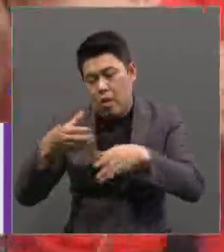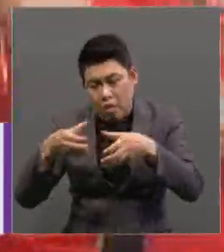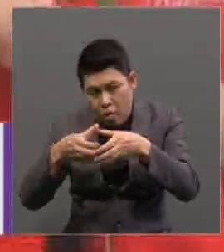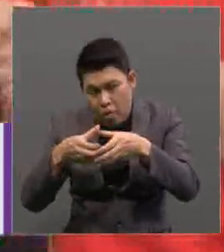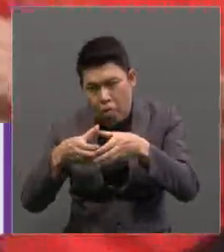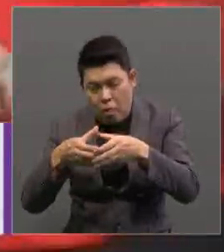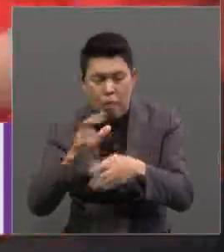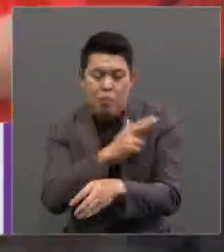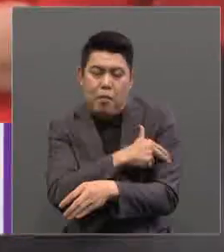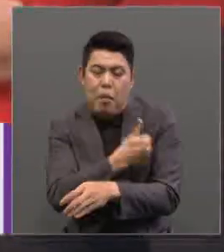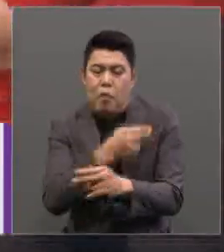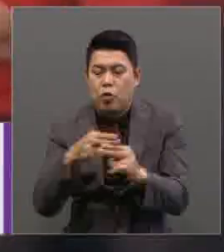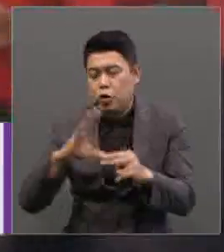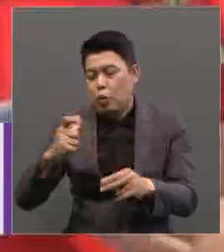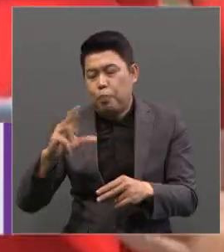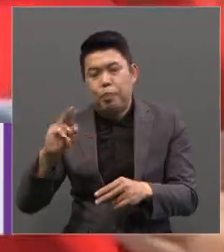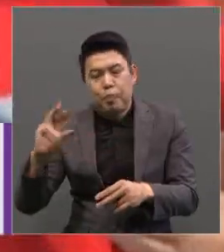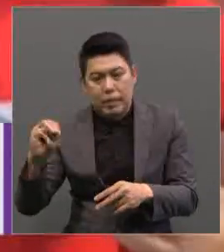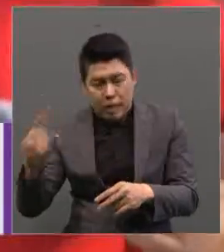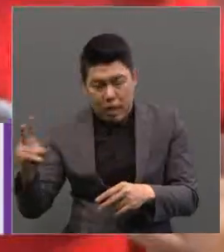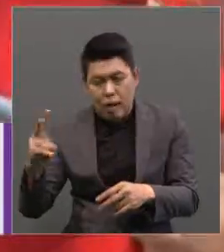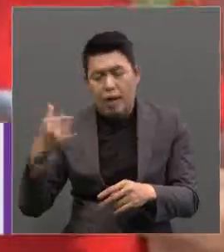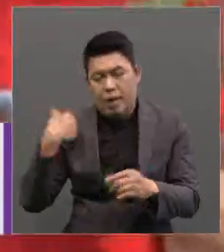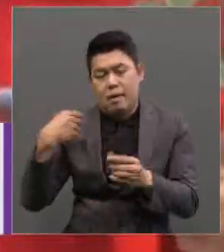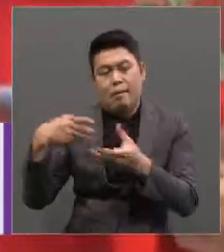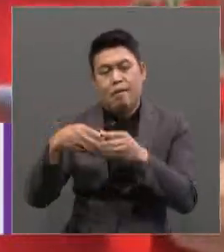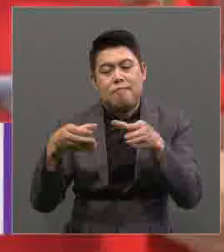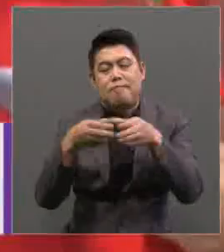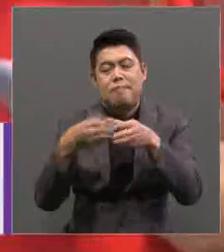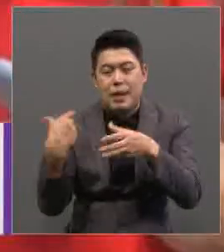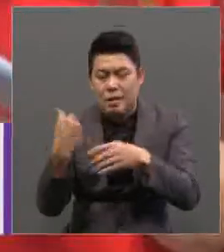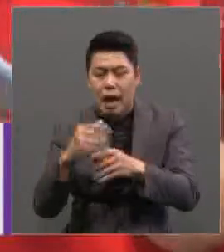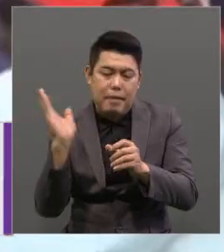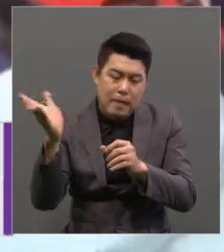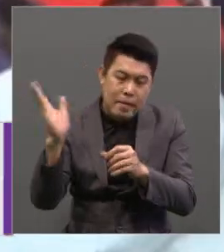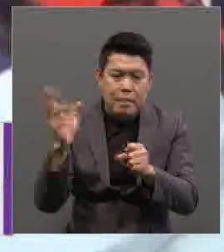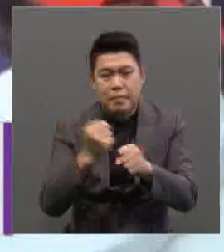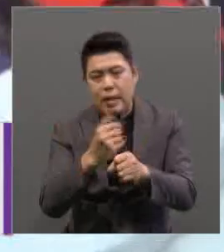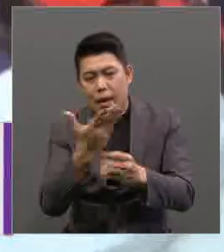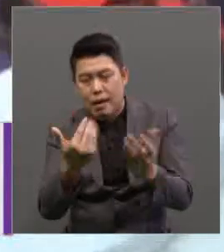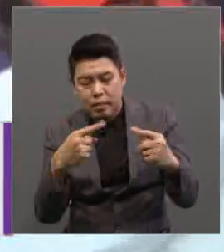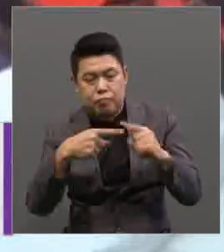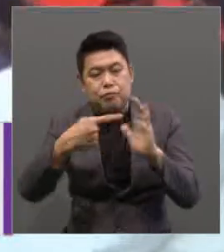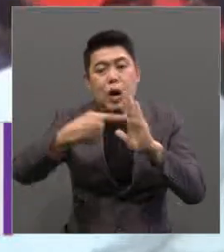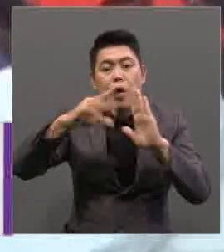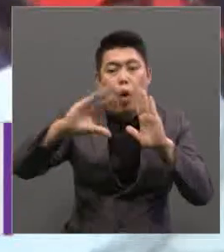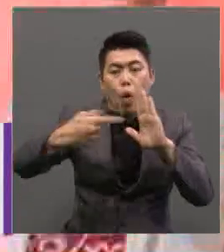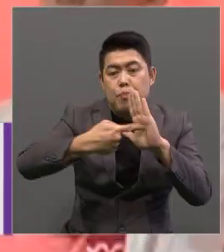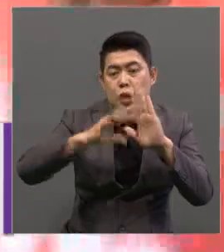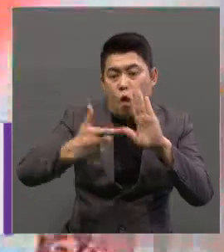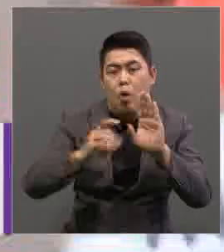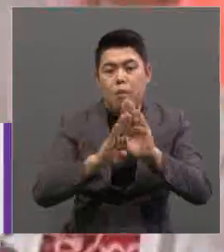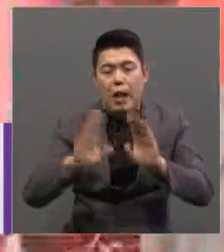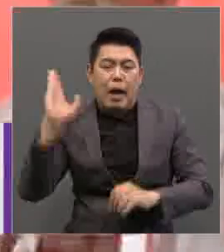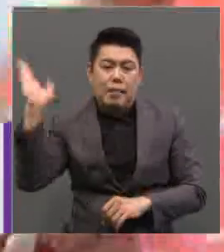คอย่างคุณหมอชนน่านสีแก้วแล้วก็คุณพานทองแท้ชินวัตรเนี่ยก็ได้ลงพื้นที่หาเสียงกันที่จังหวัดพิษณุโลกนะครับก็เ